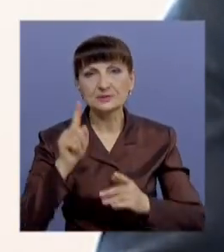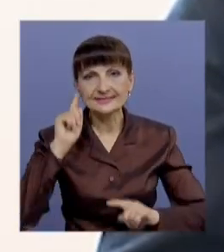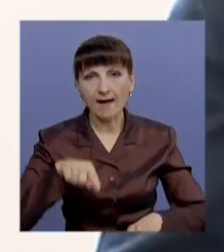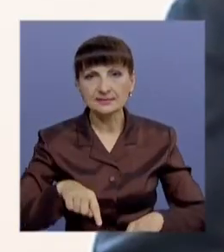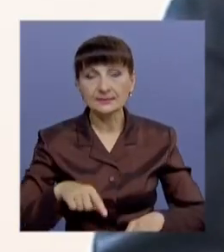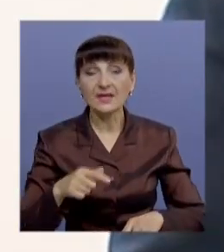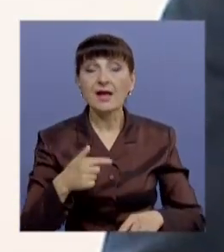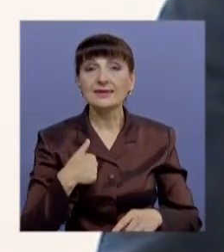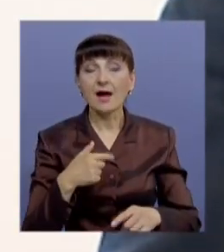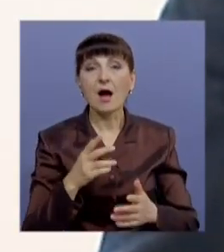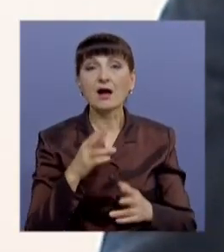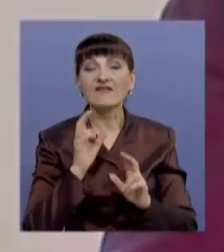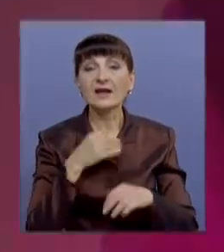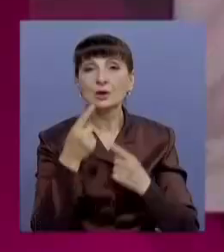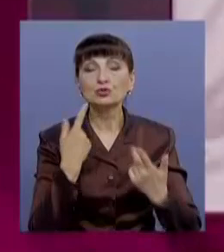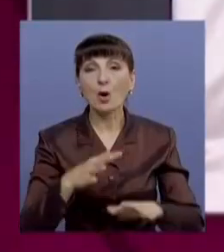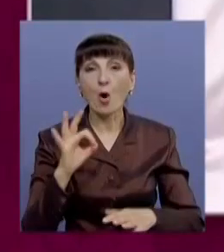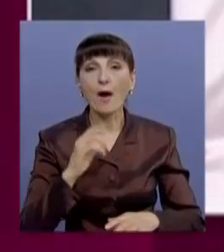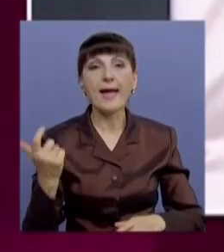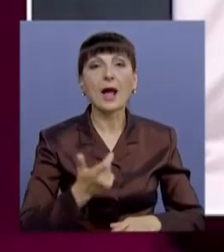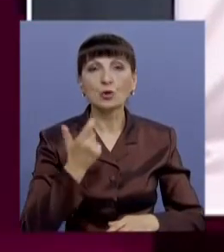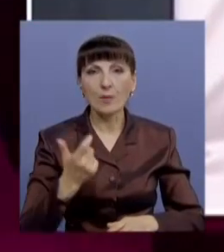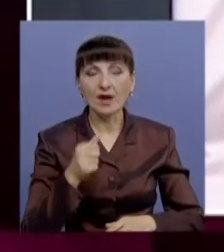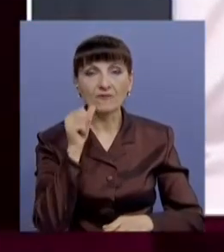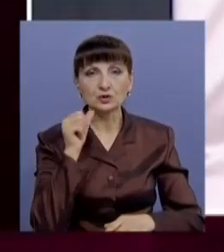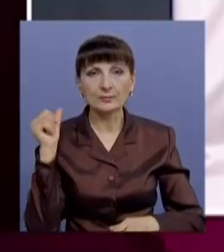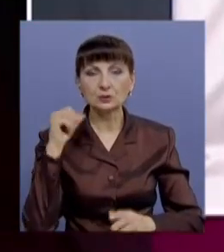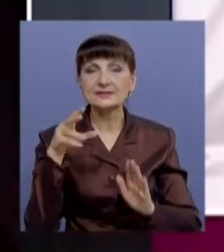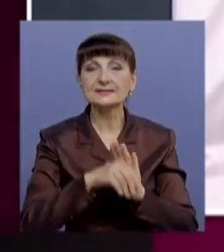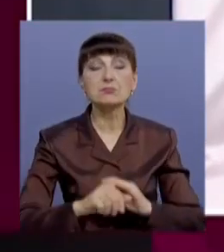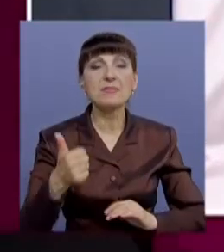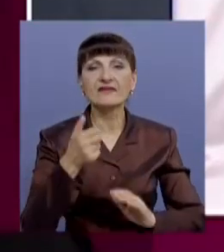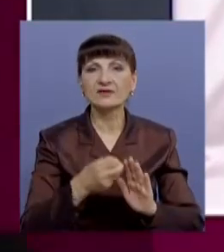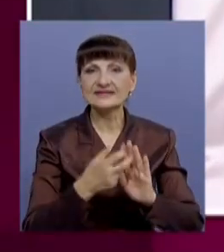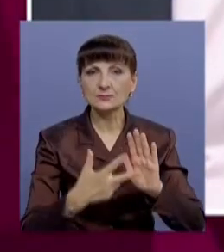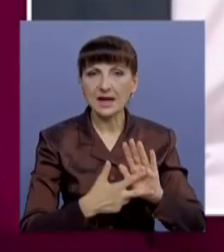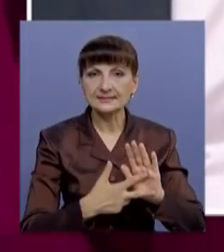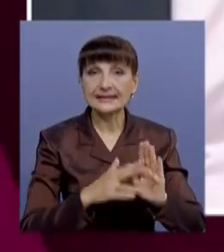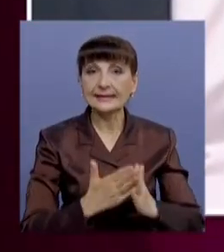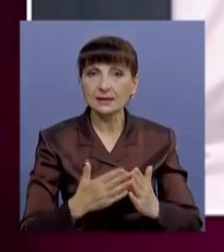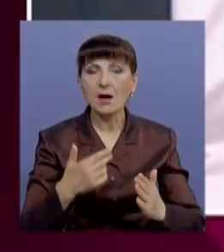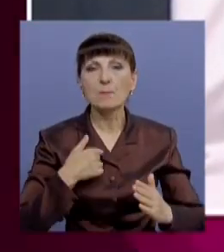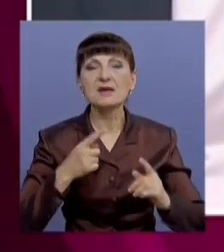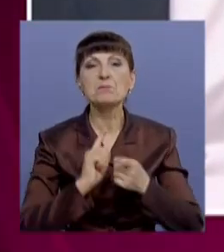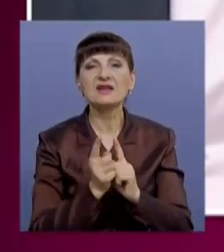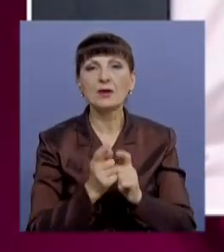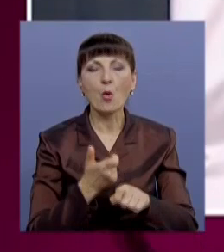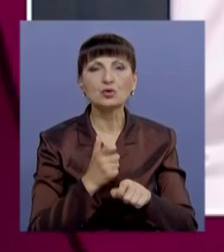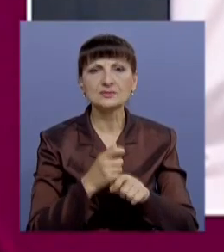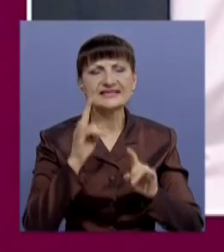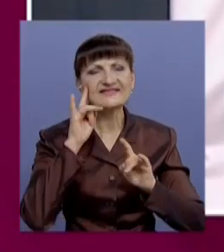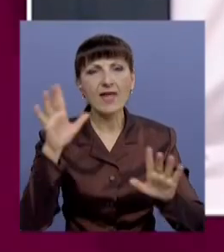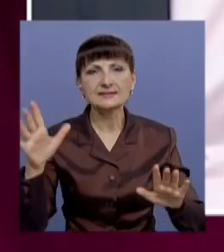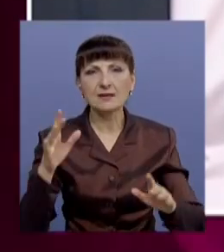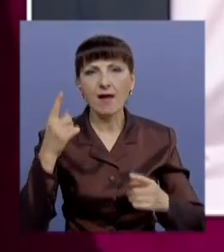вот я упомянул экономика. В прошлом году среди первых 18 мы перевели очень широко